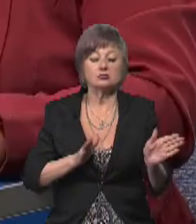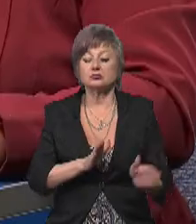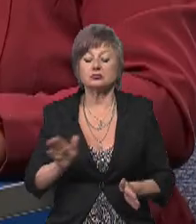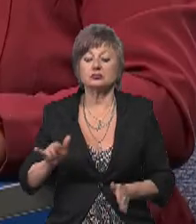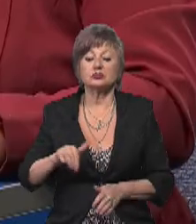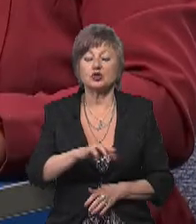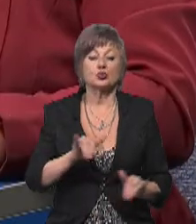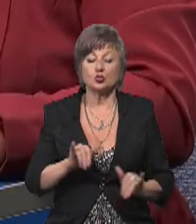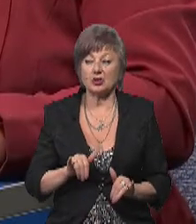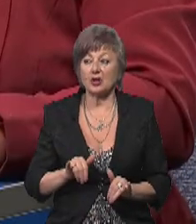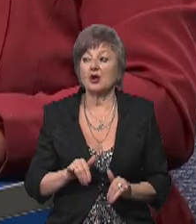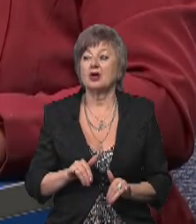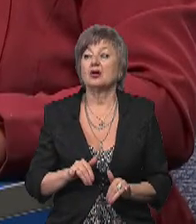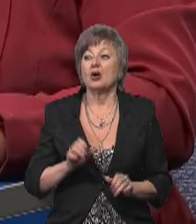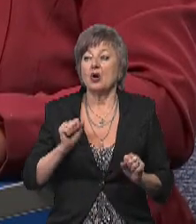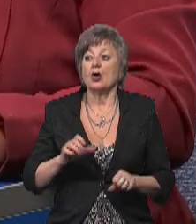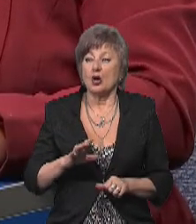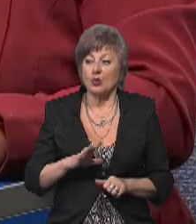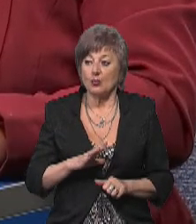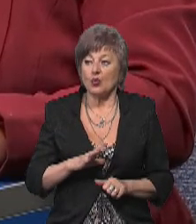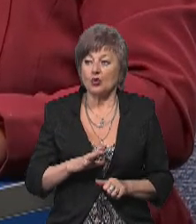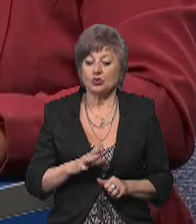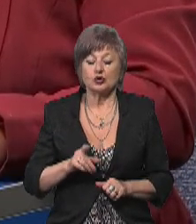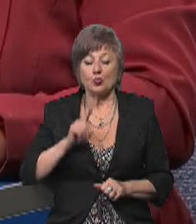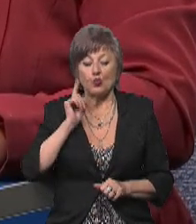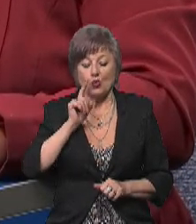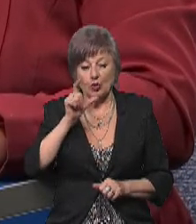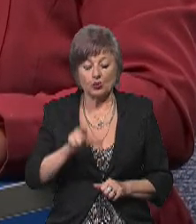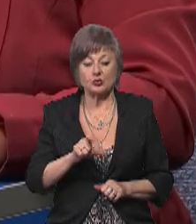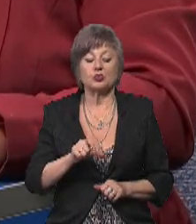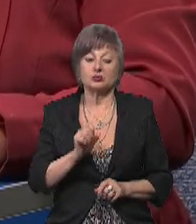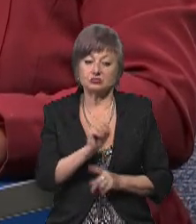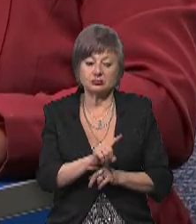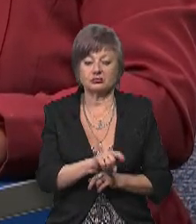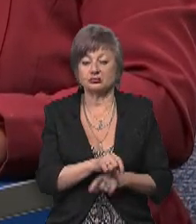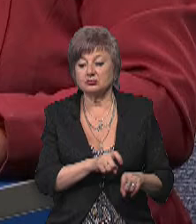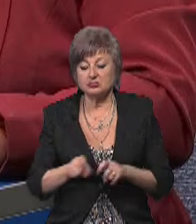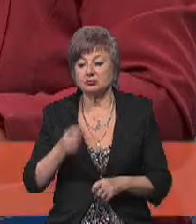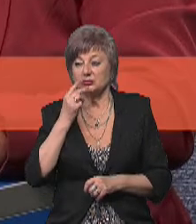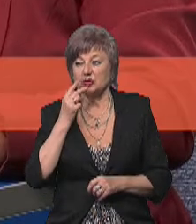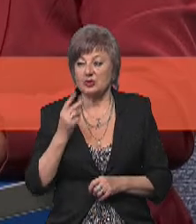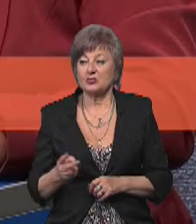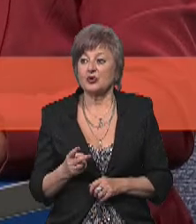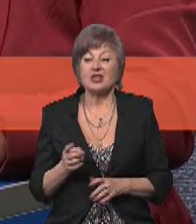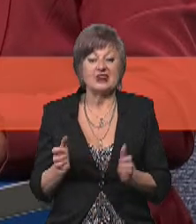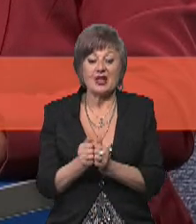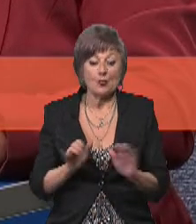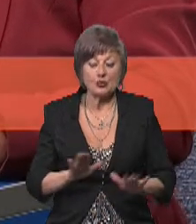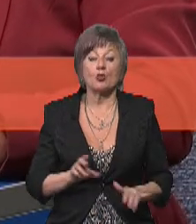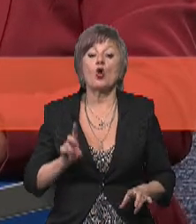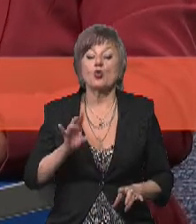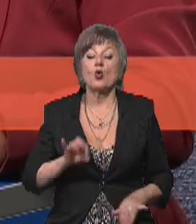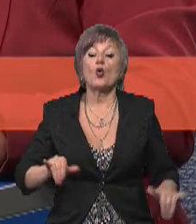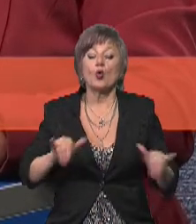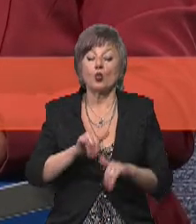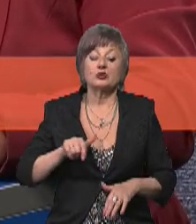пішли, тому, можливо, хтось є більш молодий, який зможе це зробити і, ну, як мінімум, не затримає, а побачить, куди